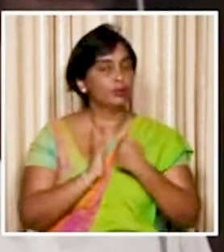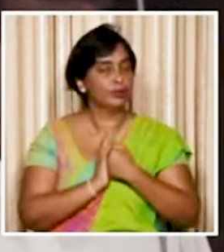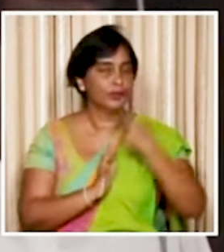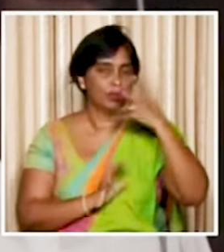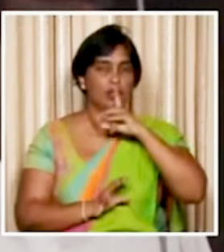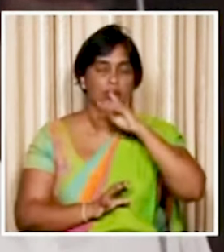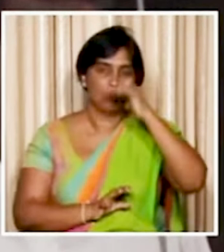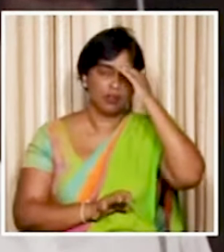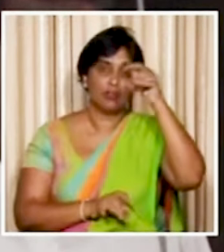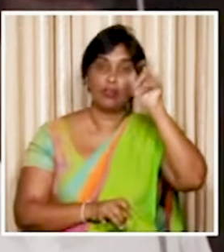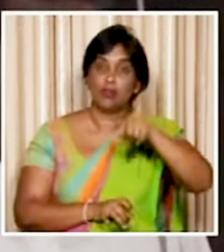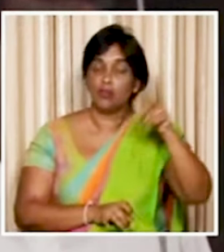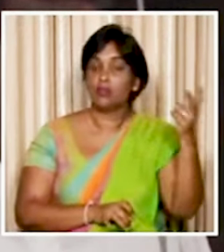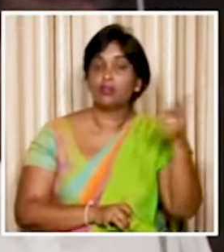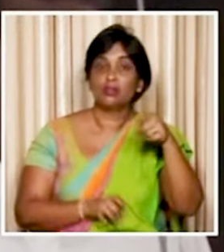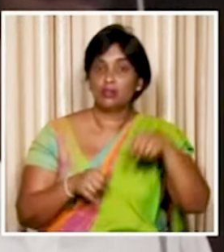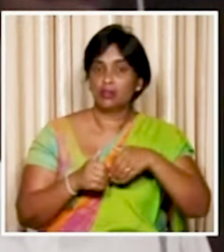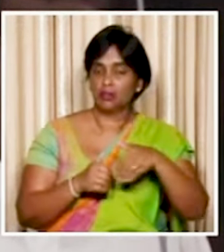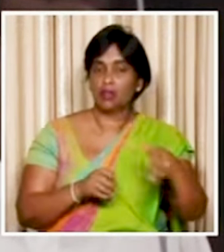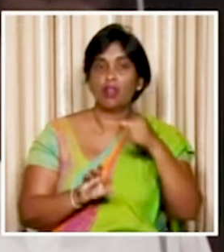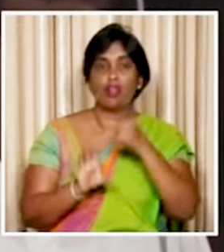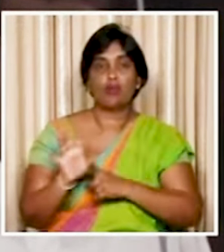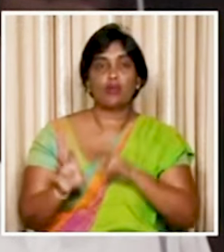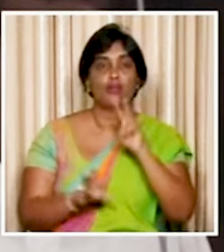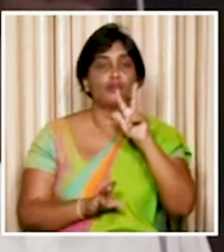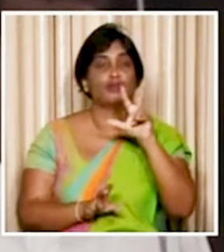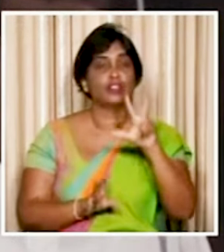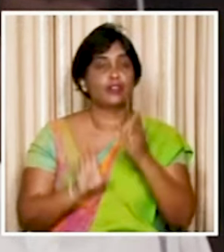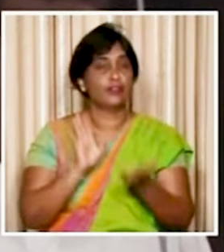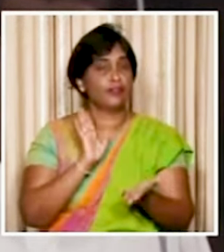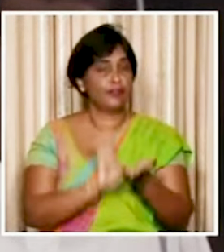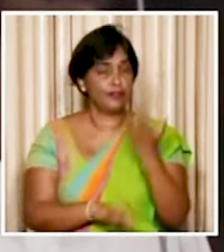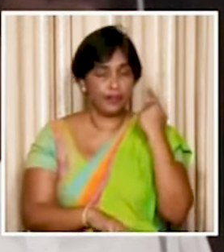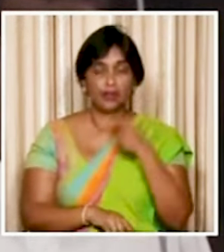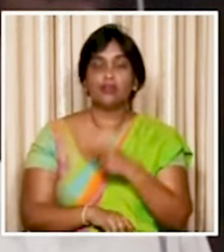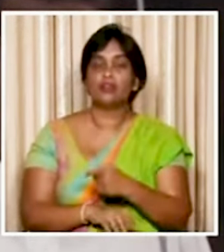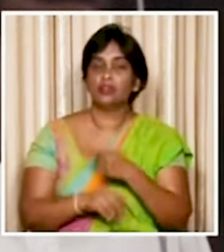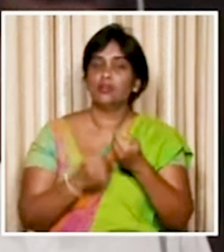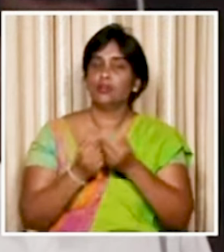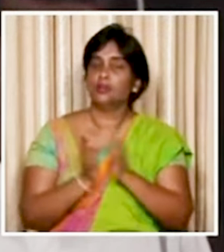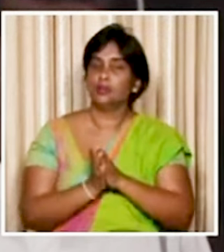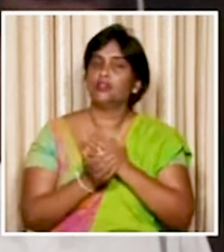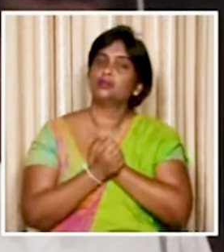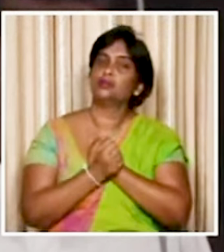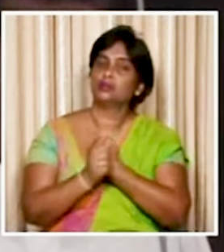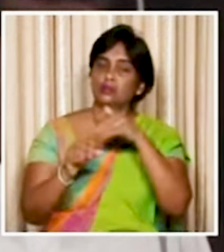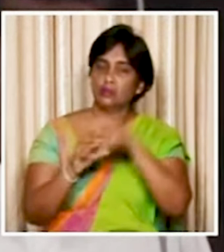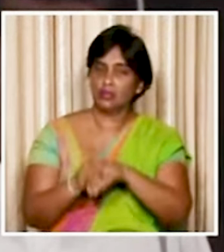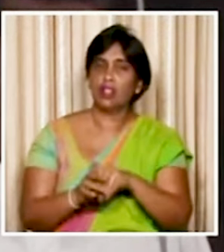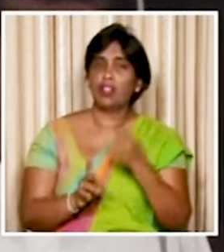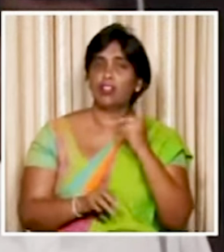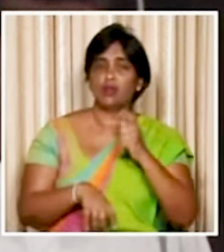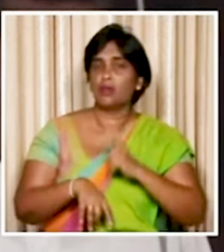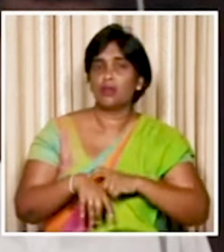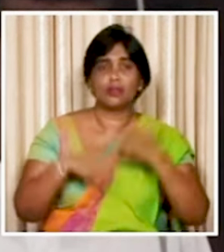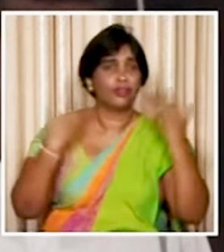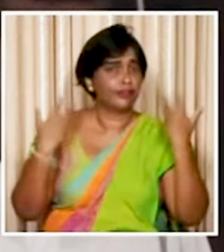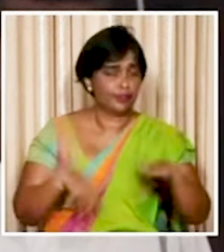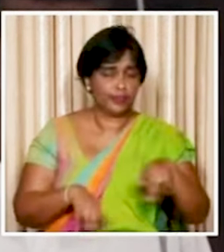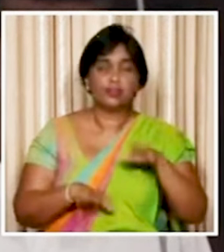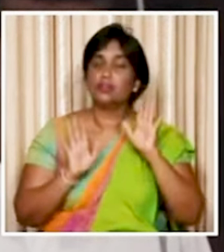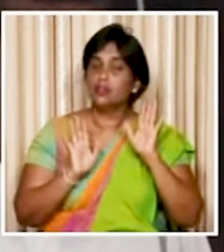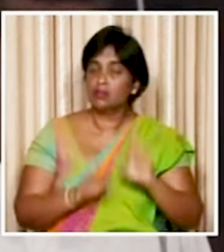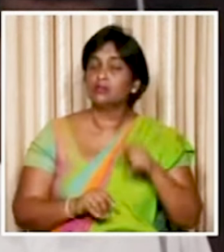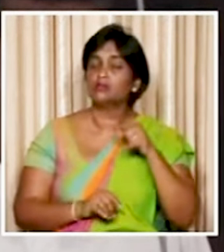இன்றும் சிறையில், அவர்களுடைய தண்டனை காலம் முடிவடைந்து விட்டது. ஆனால் அவர்களை